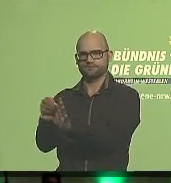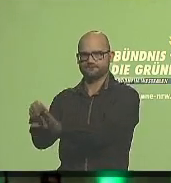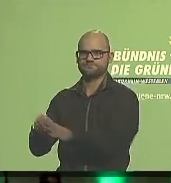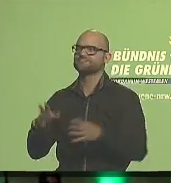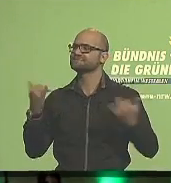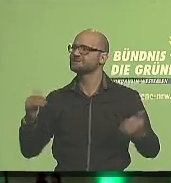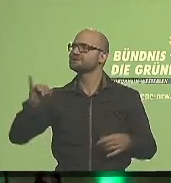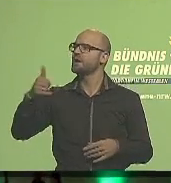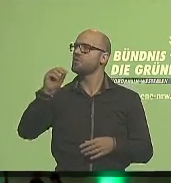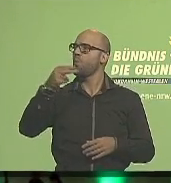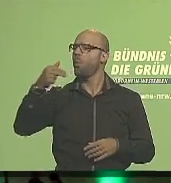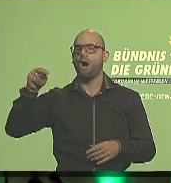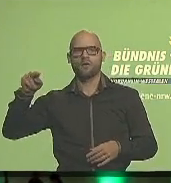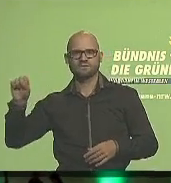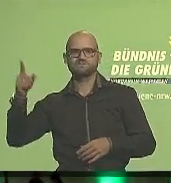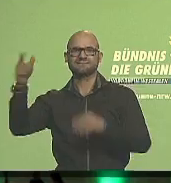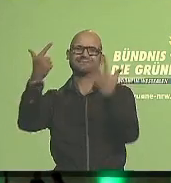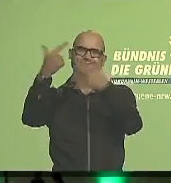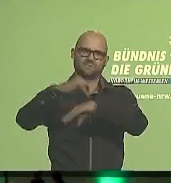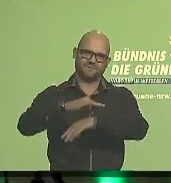hast 7 Minuten.